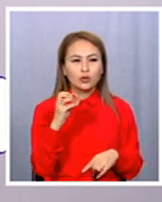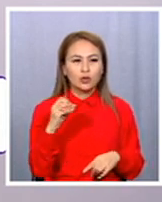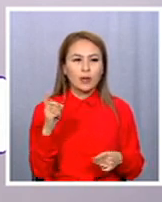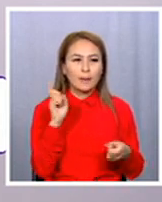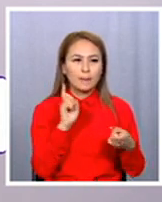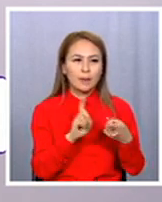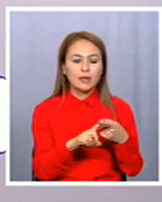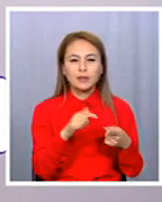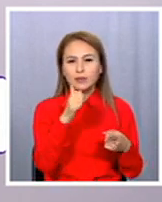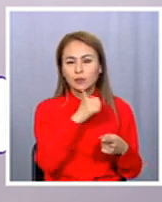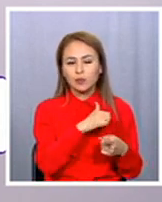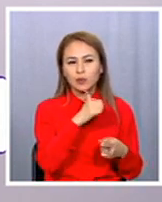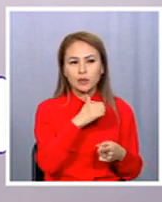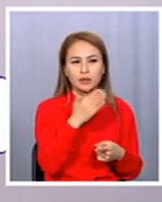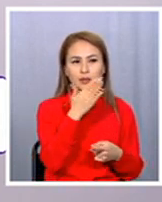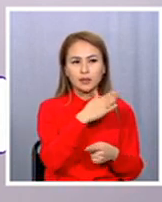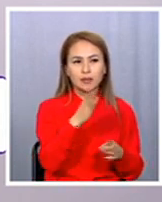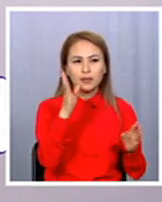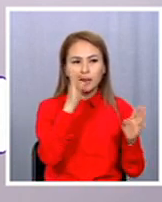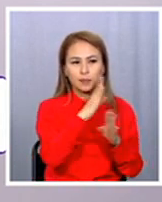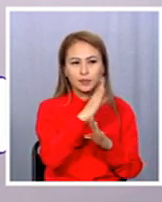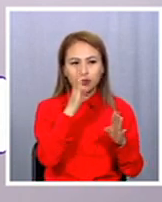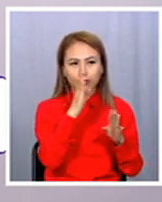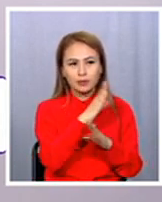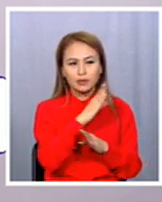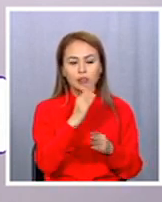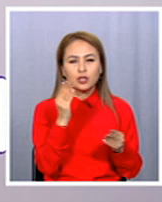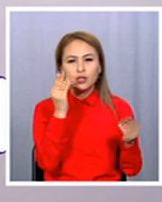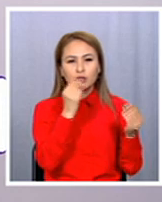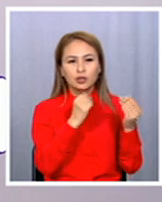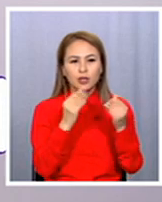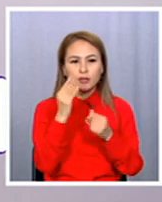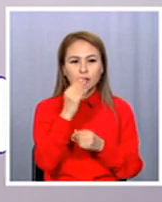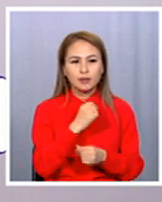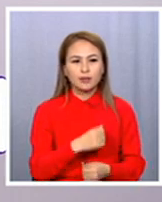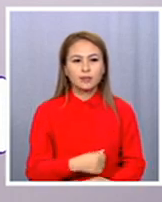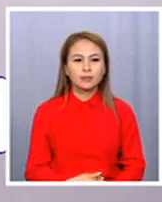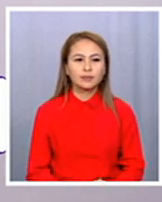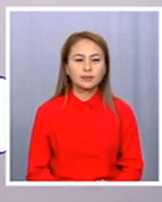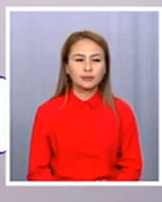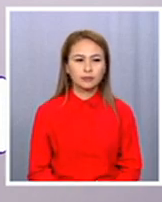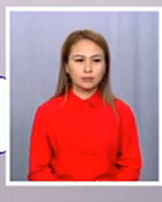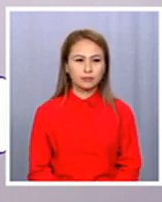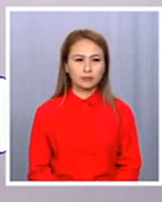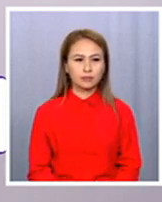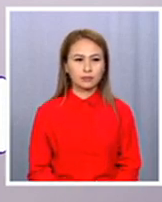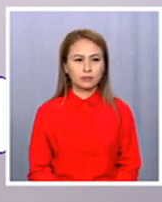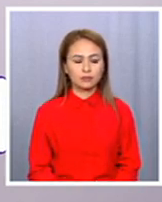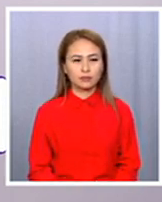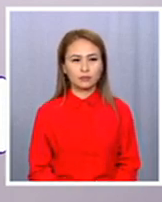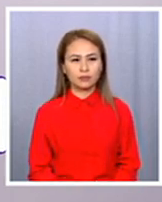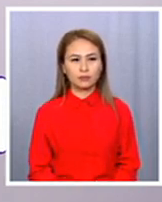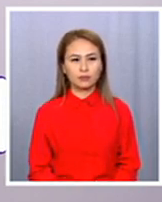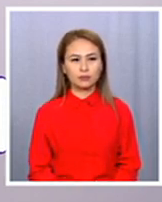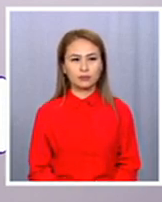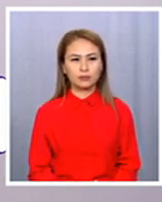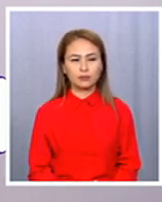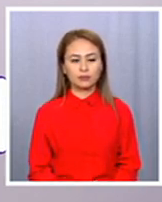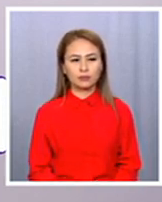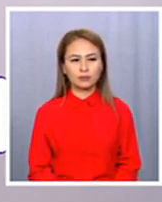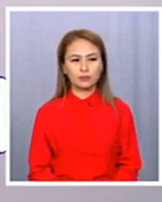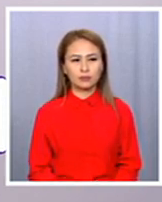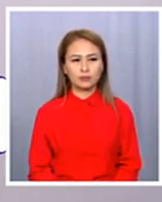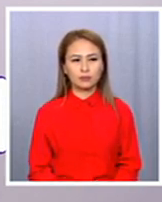байланыстырыңыз. Сіздерге табиғи экожүйе берілген және жасанды экожүйе берілген. Яғни, суреттерді